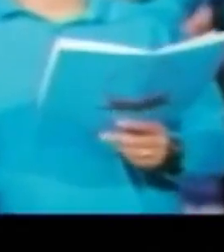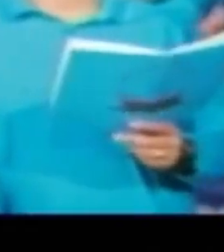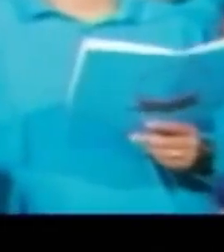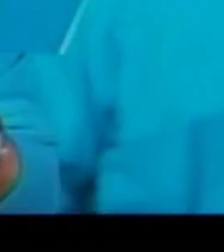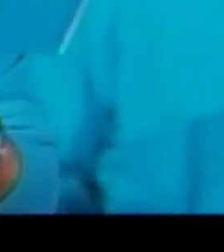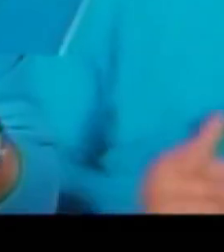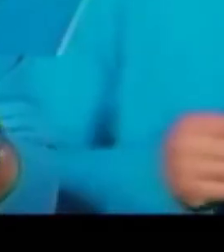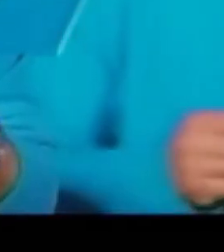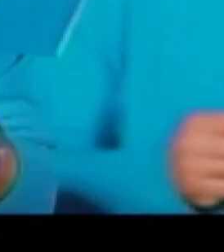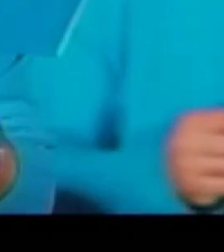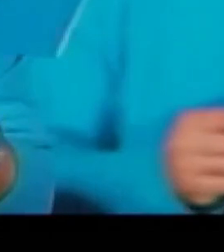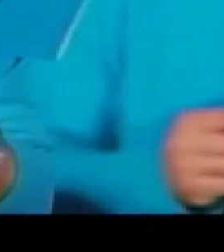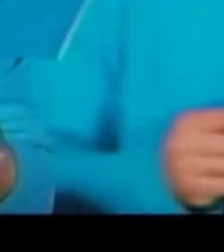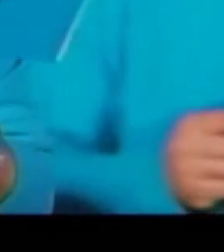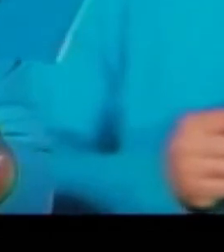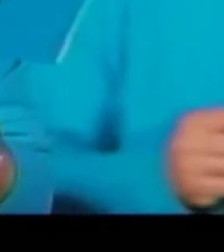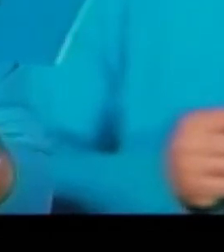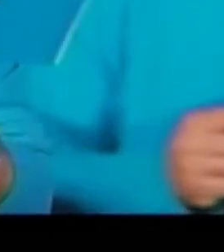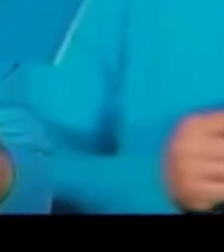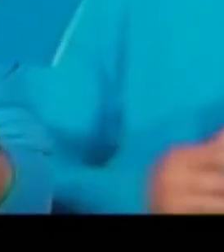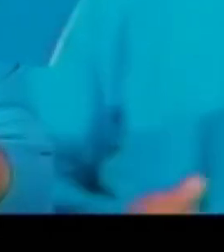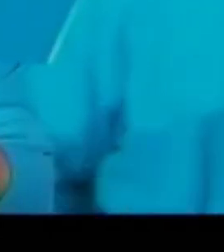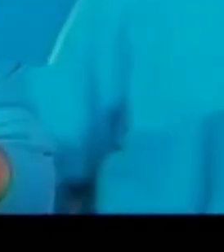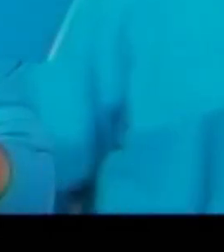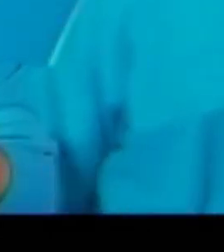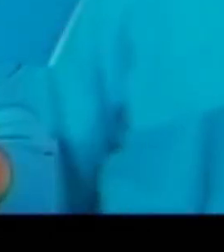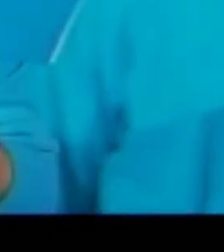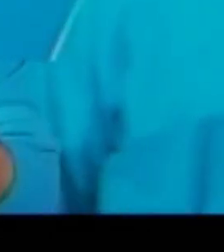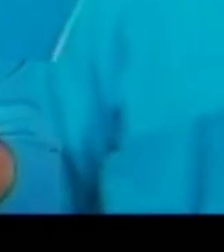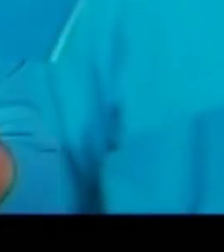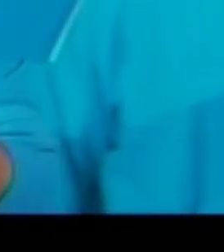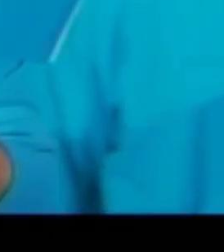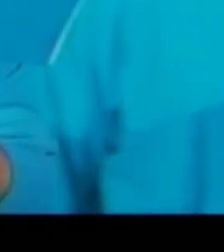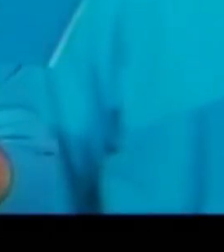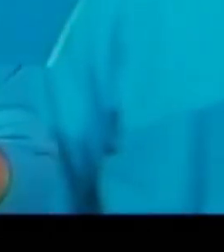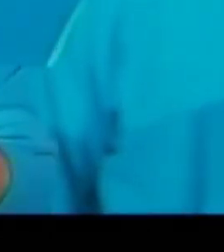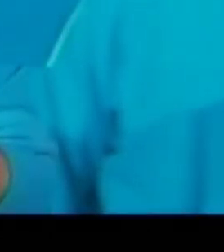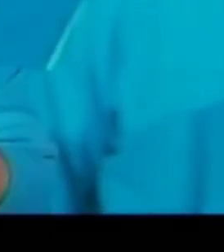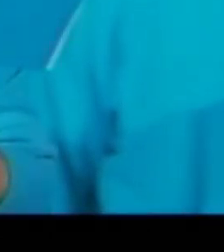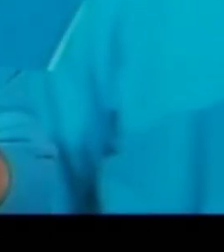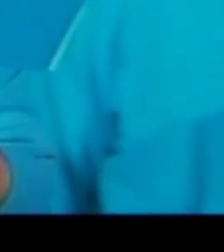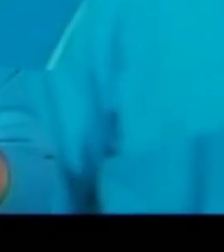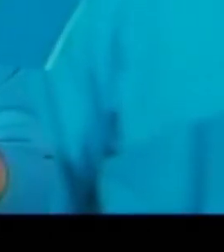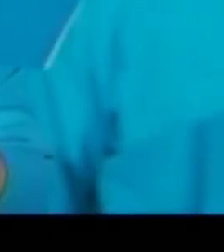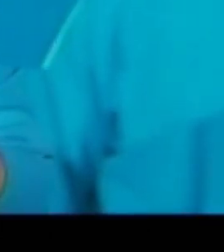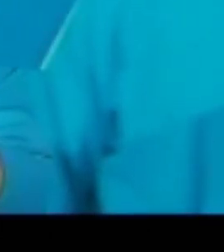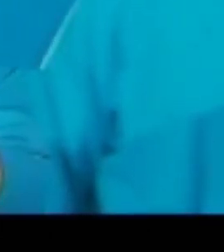الصديقين الذين كملوا في